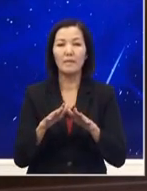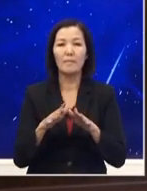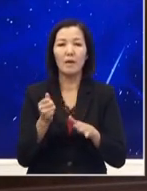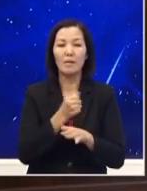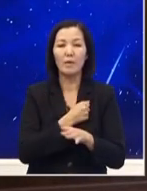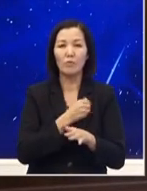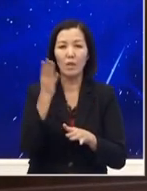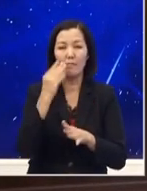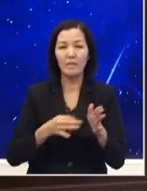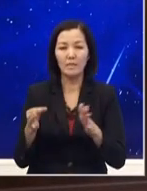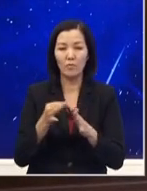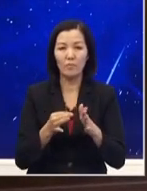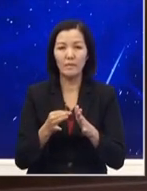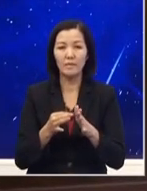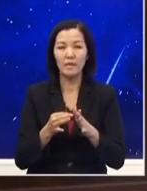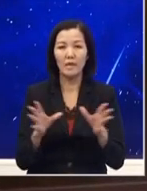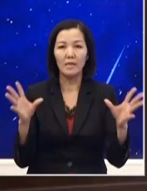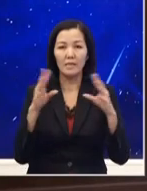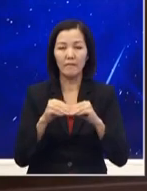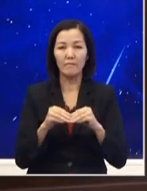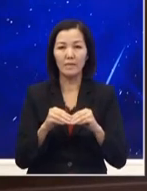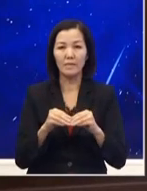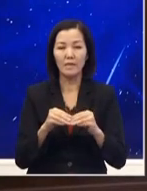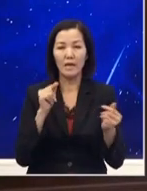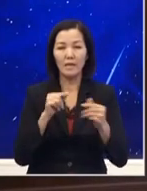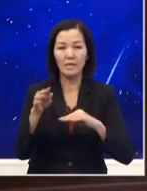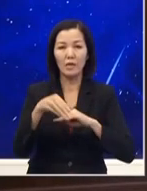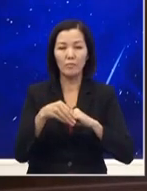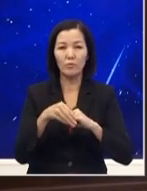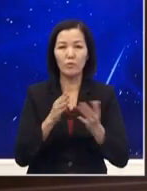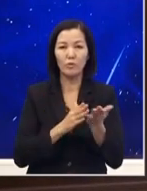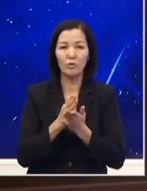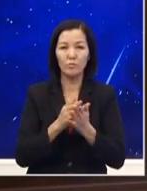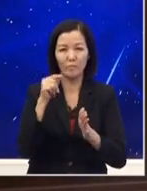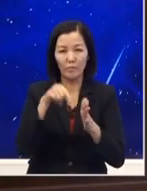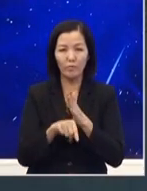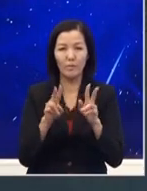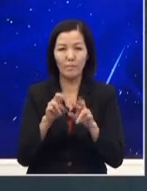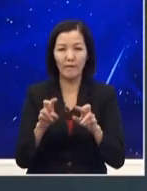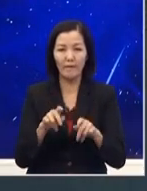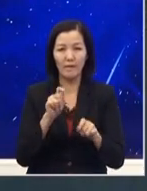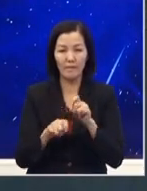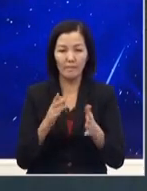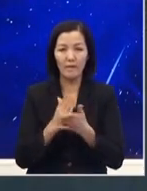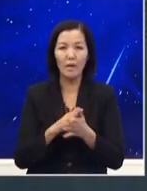Алматинской области совместно с антикоррупционной службой проводится внешний анализ коррупционных рисков. Мы